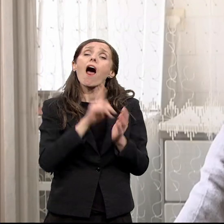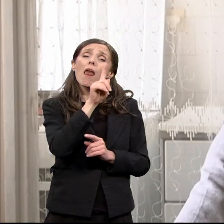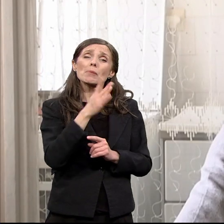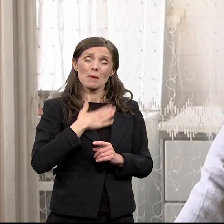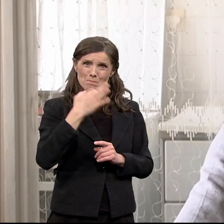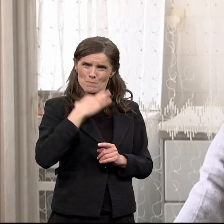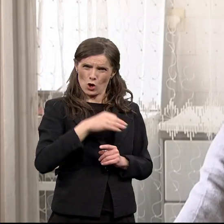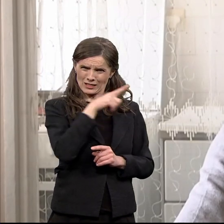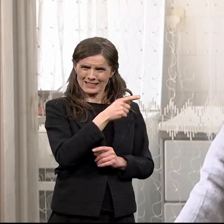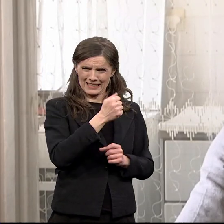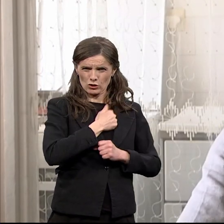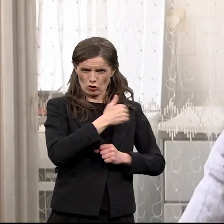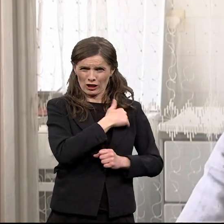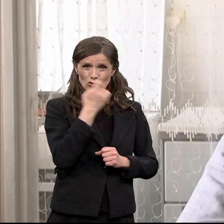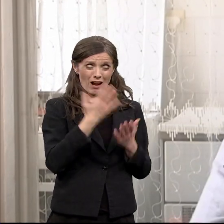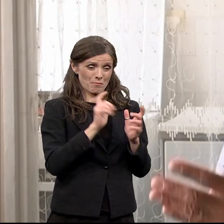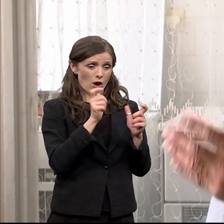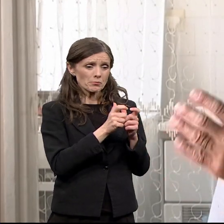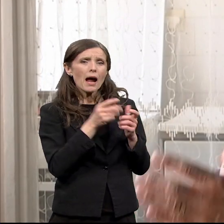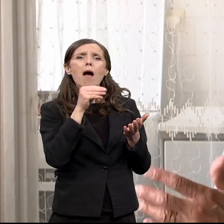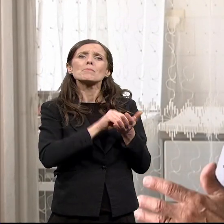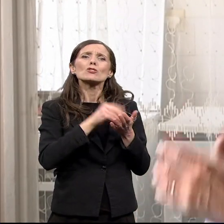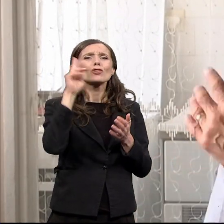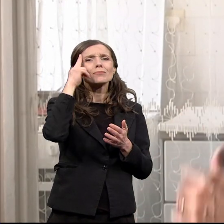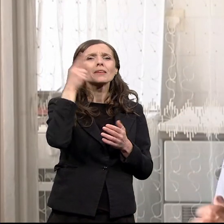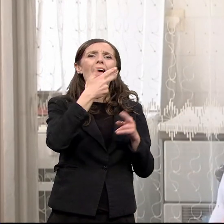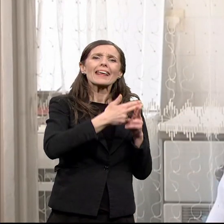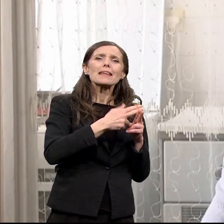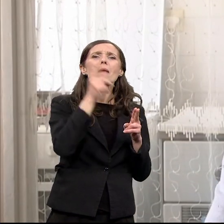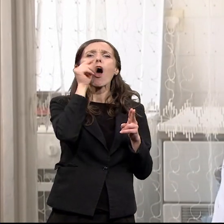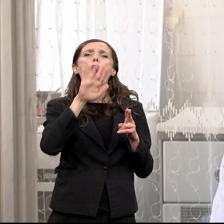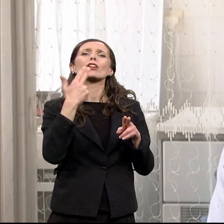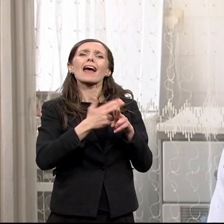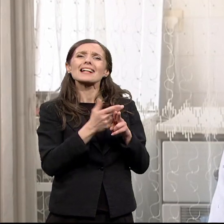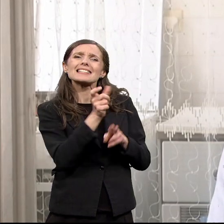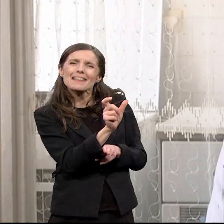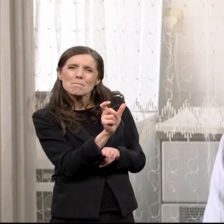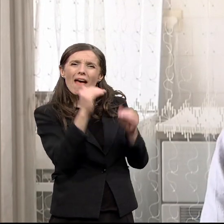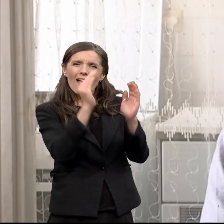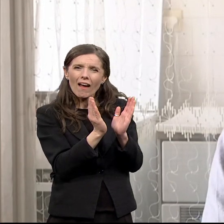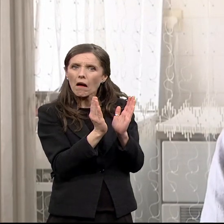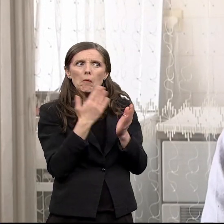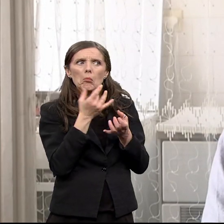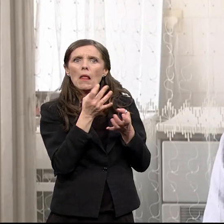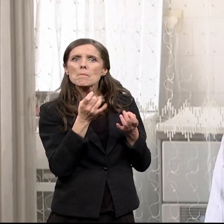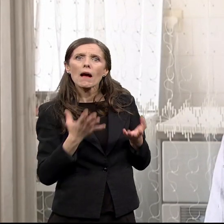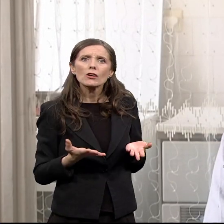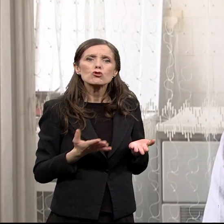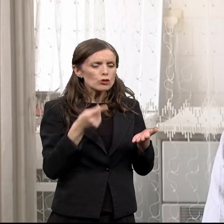spominjali u toj... Nije tužba, nego ne znam ni ja, kad su ga privodili, nije dobio ime